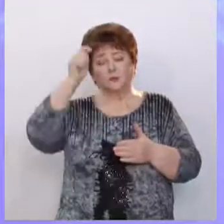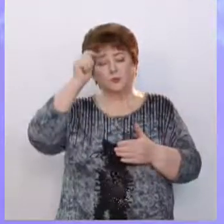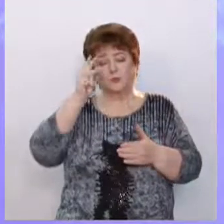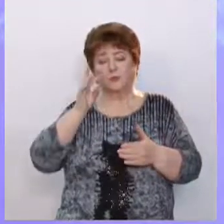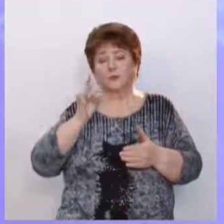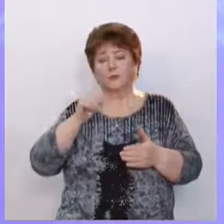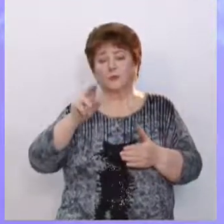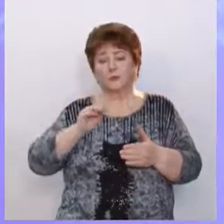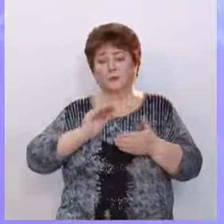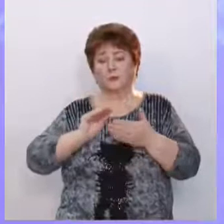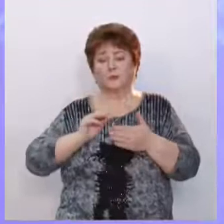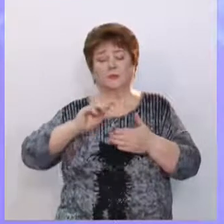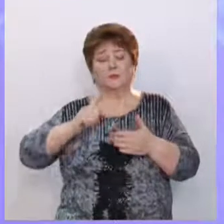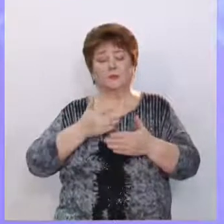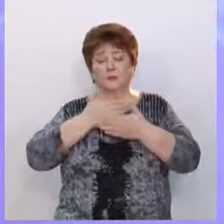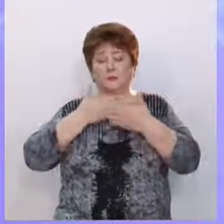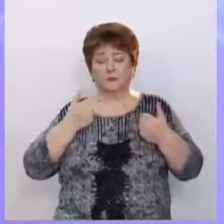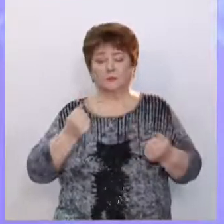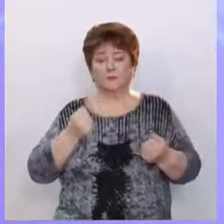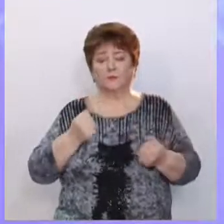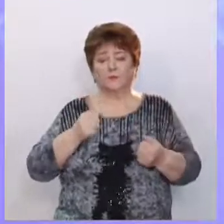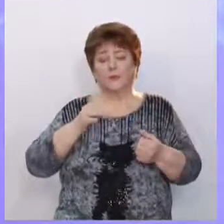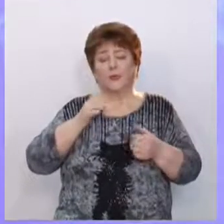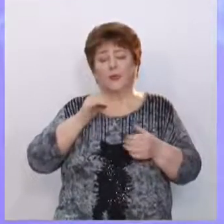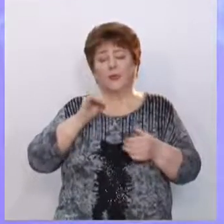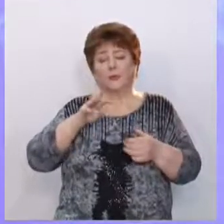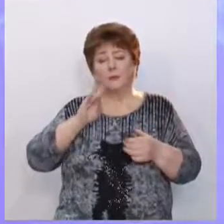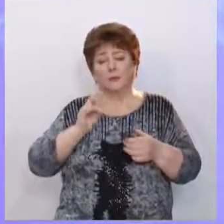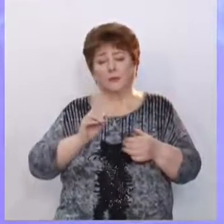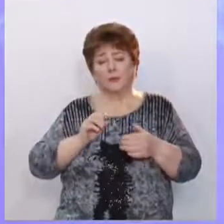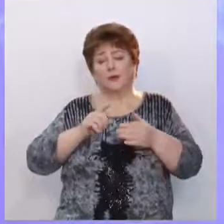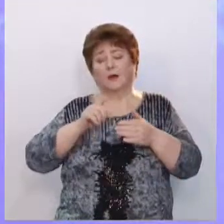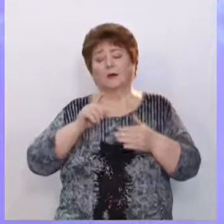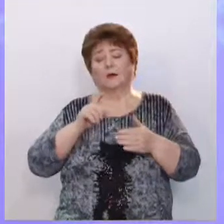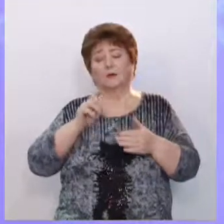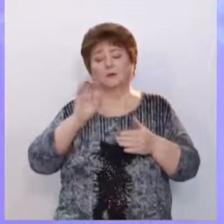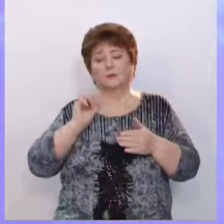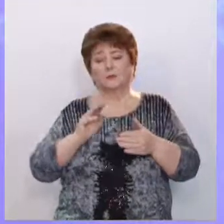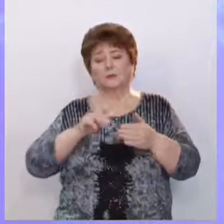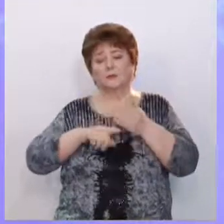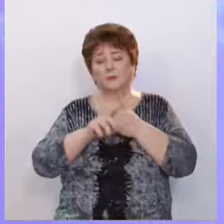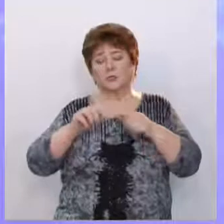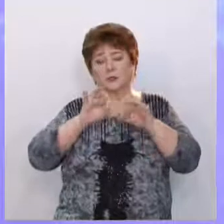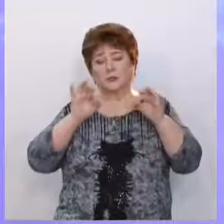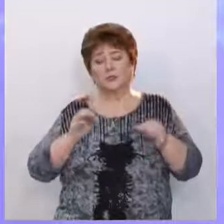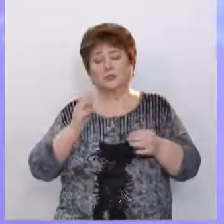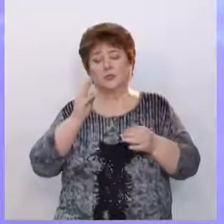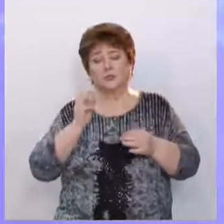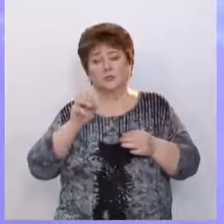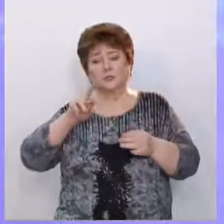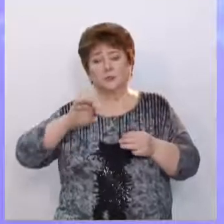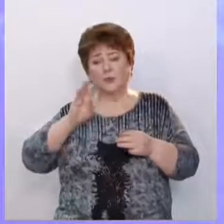рода не пишется. В именах существительных в начальной форме с шипящими на